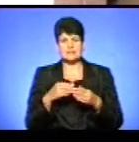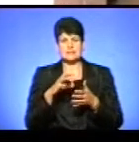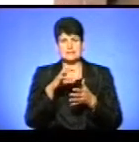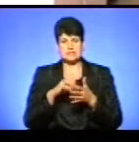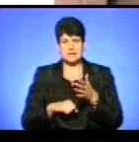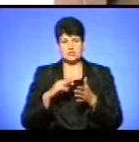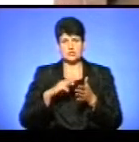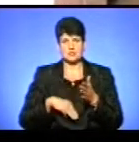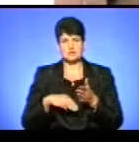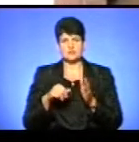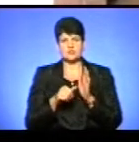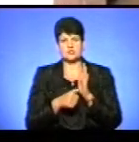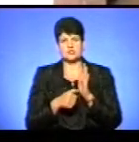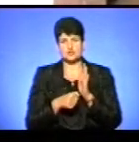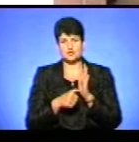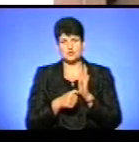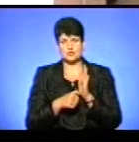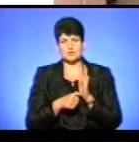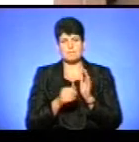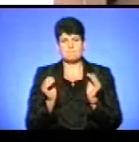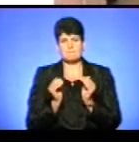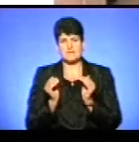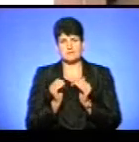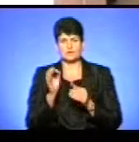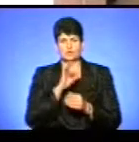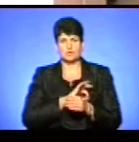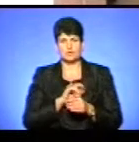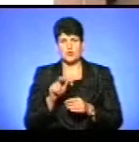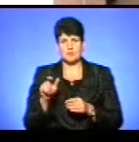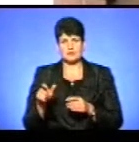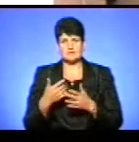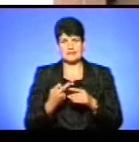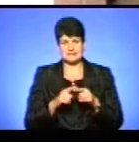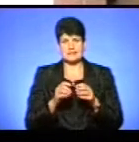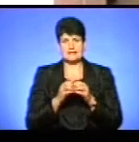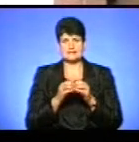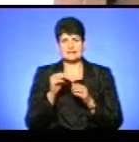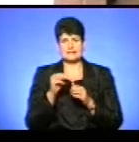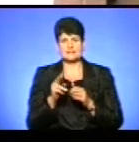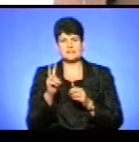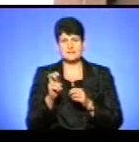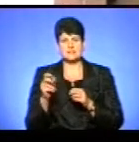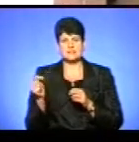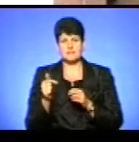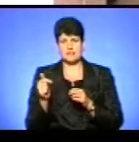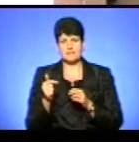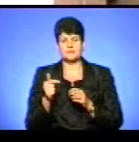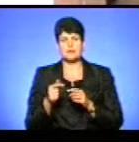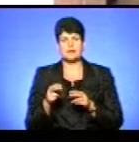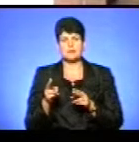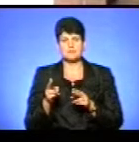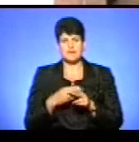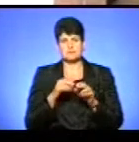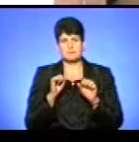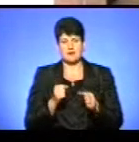у виді штрафу в розмірі 600 неподаткованих мінімумів доходів громадян, що становить 10 200 гривень з позбавленням права керування транспортними